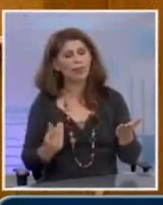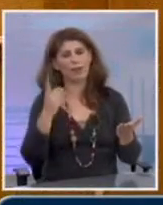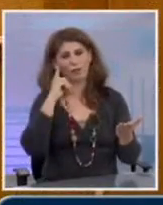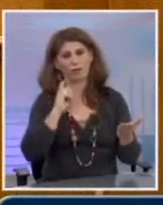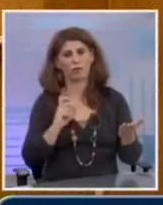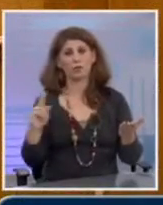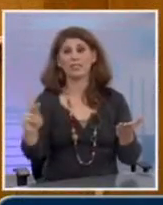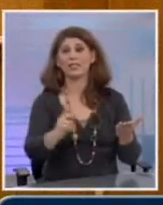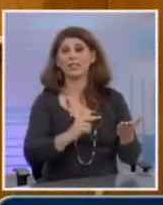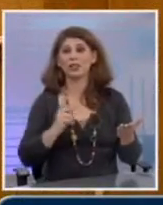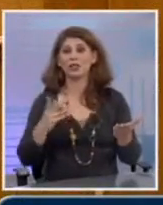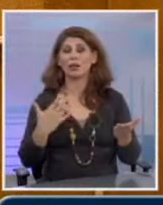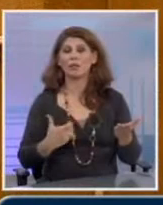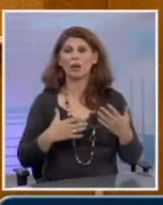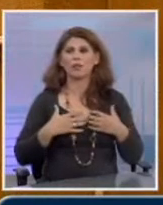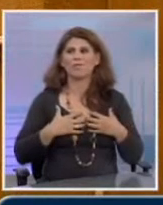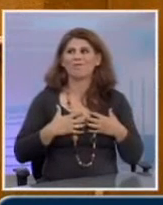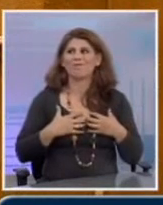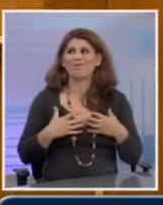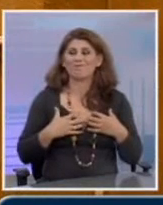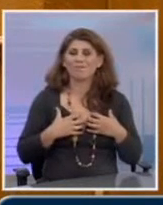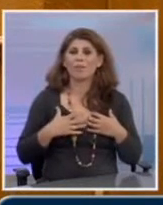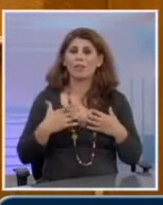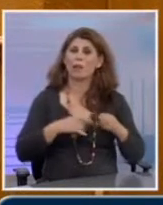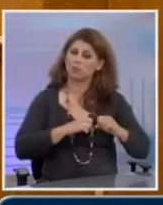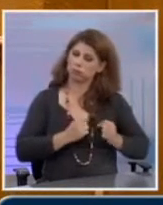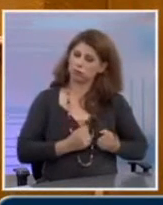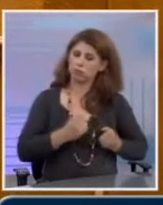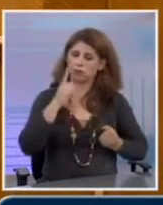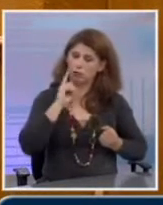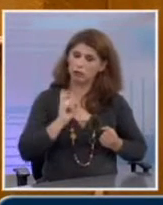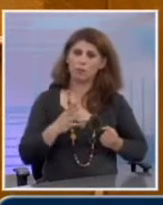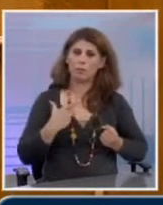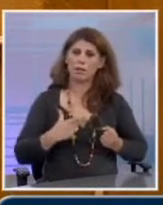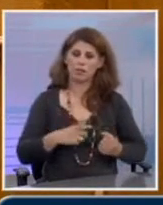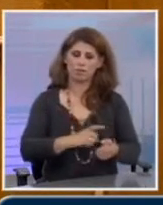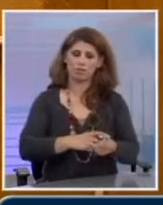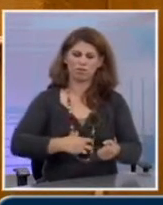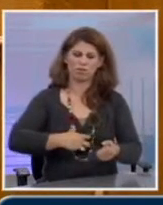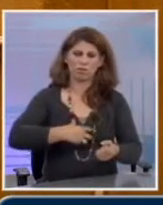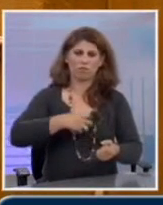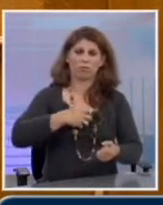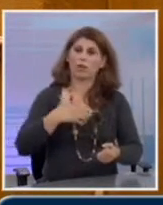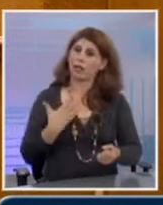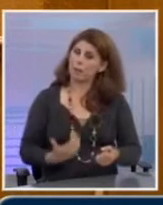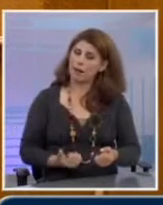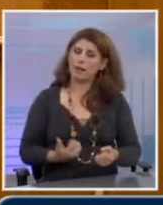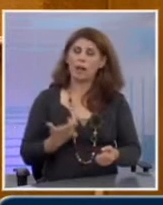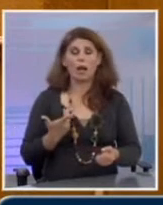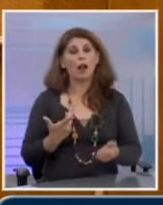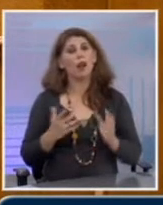ότι στην κοινωνία υπάρχει και δυσφορία, υπάρχει και απογοήτευση, υπάρχει και θυμός. Αλλά ξέρουμε